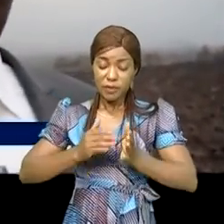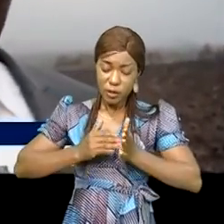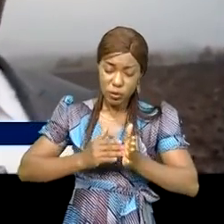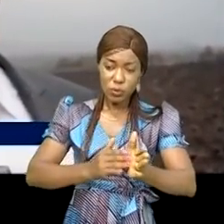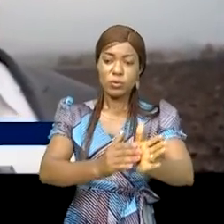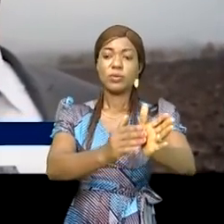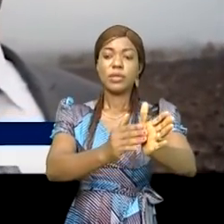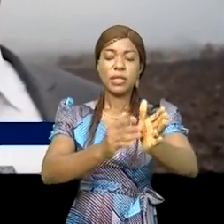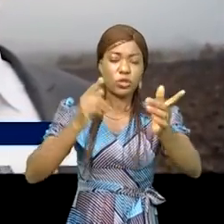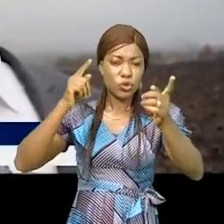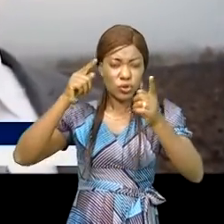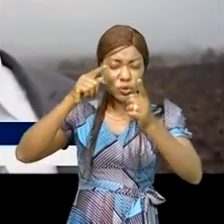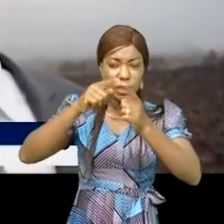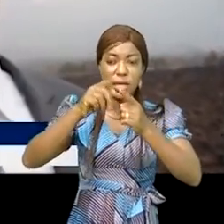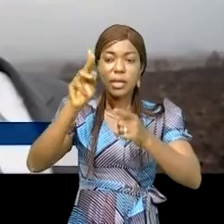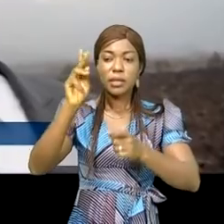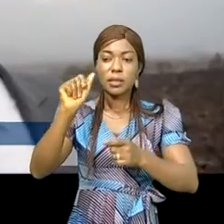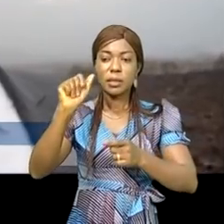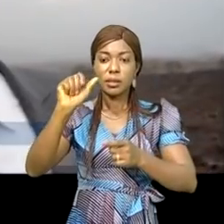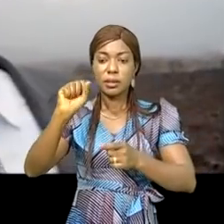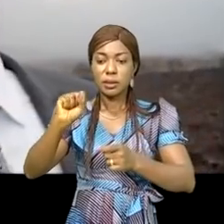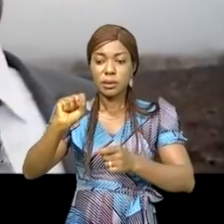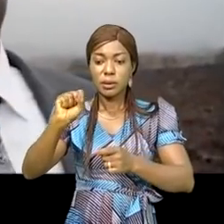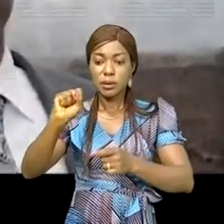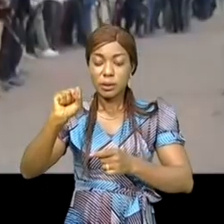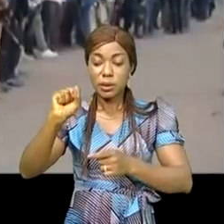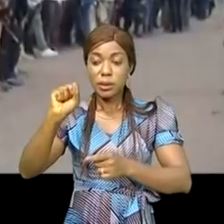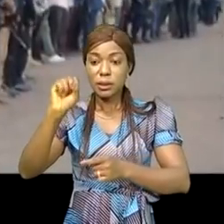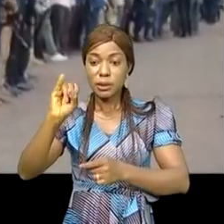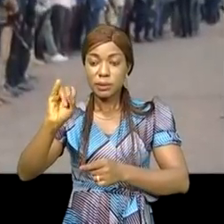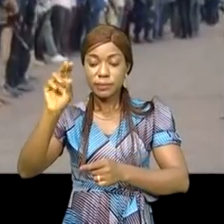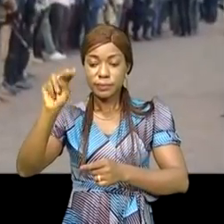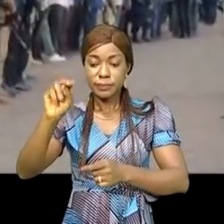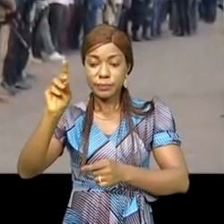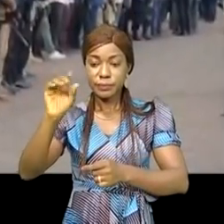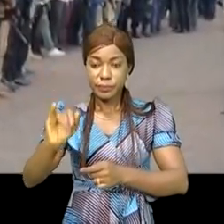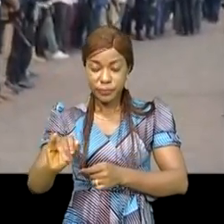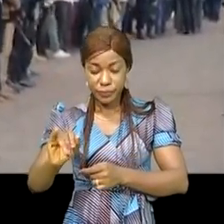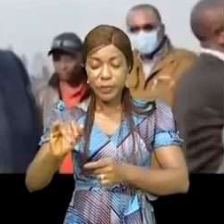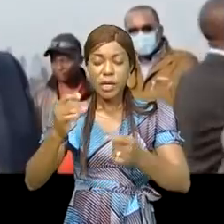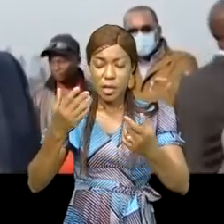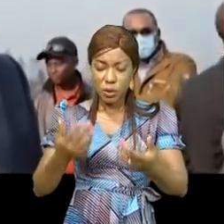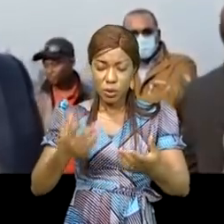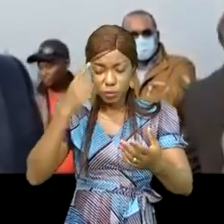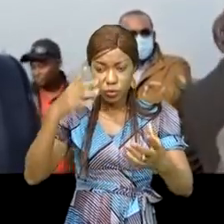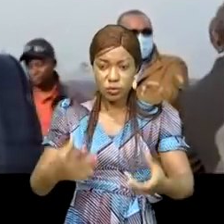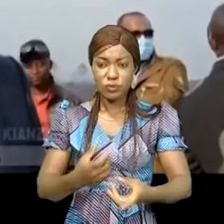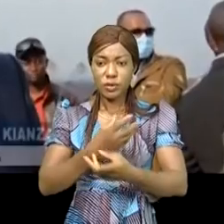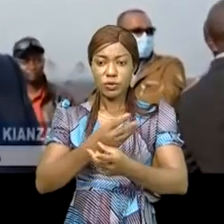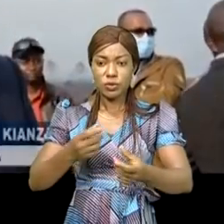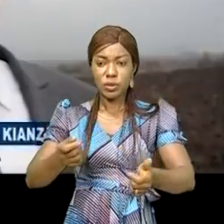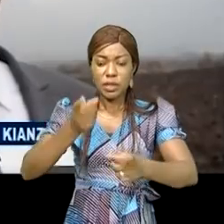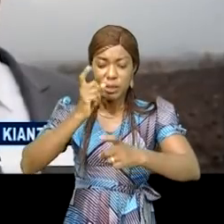Ituri et à Kasindi. Vraiment, c'est l'amour qu'il a pour le Nord Kivu. Et dans la perspective de trouver des solutions à la fois durables